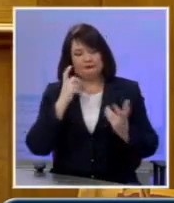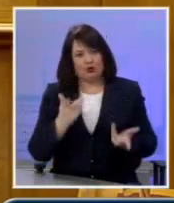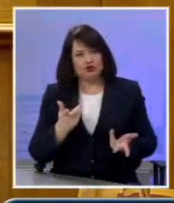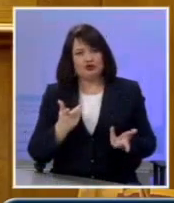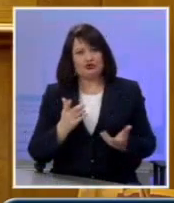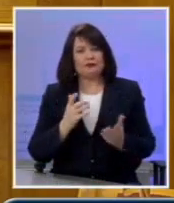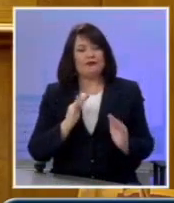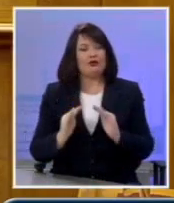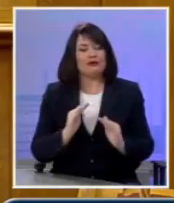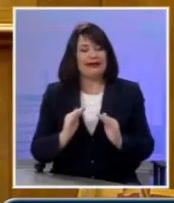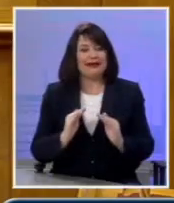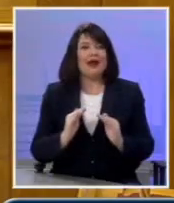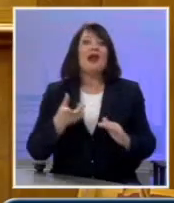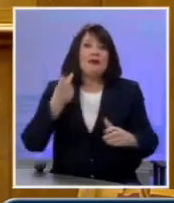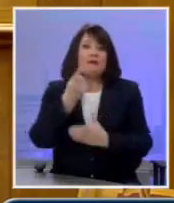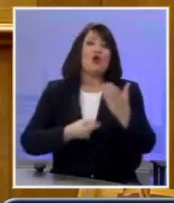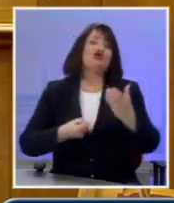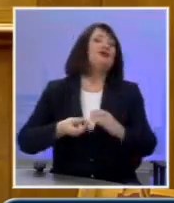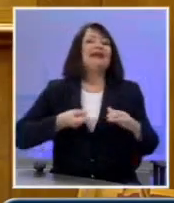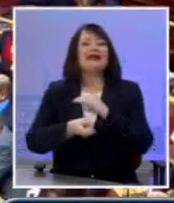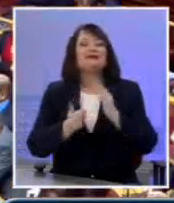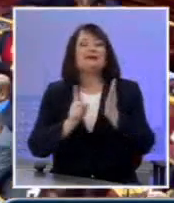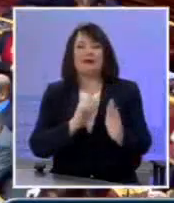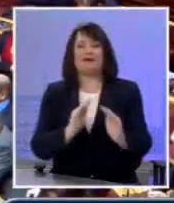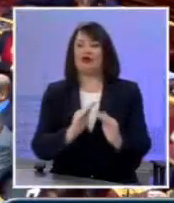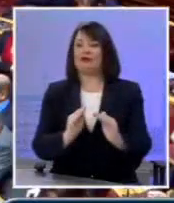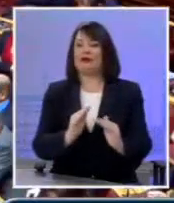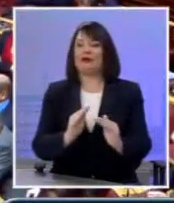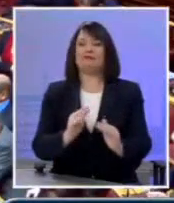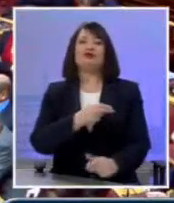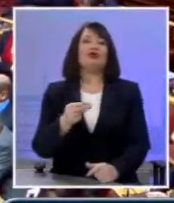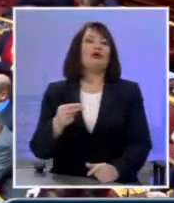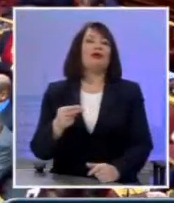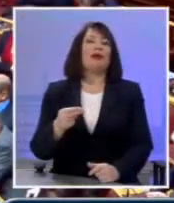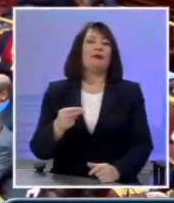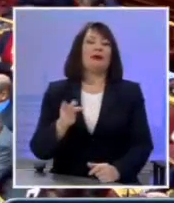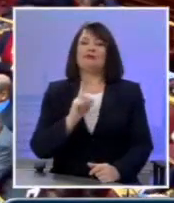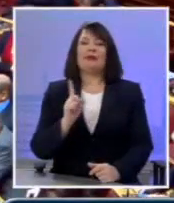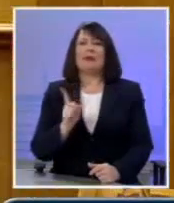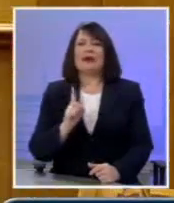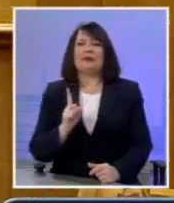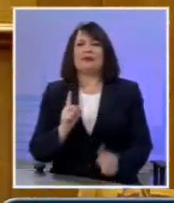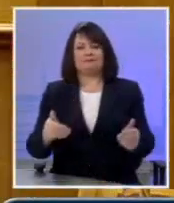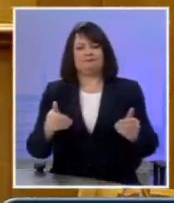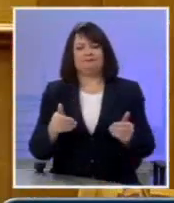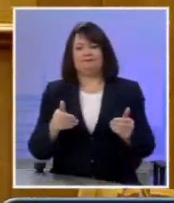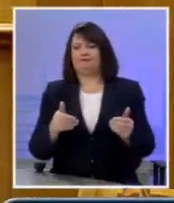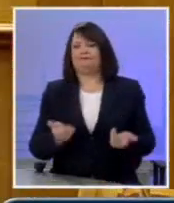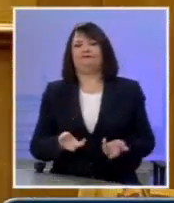και για αυτούς τους ανθρώπους όμως, να διαχειριστούμε δηλαδή ένα θέμα χωρίς να ενδώσουμε στον